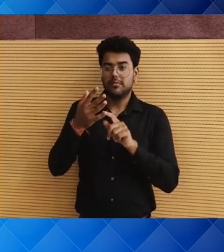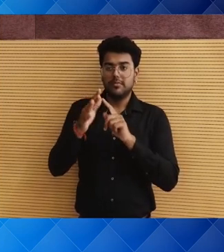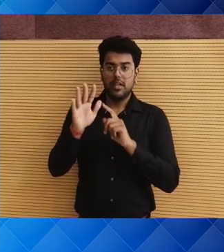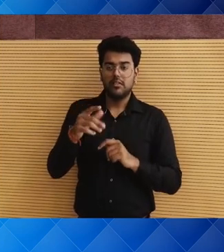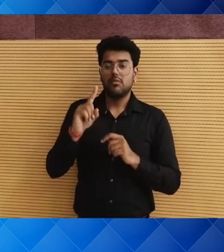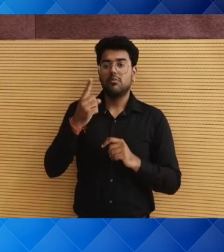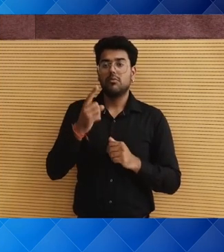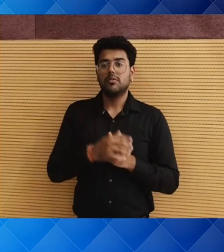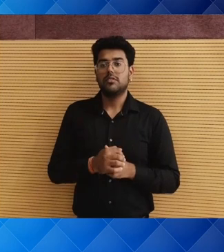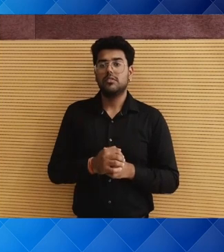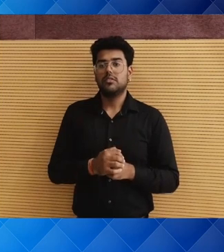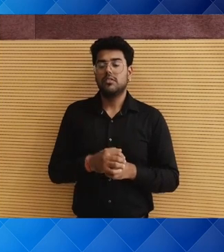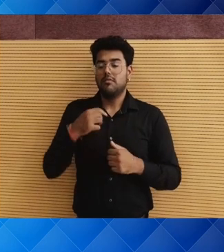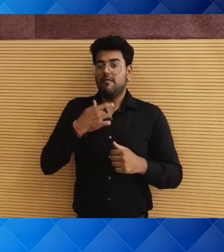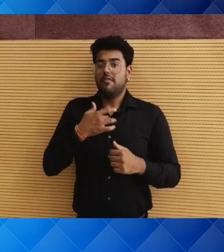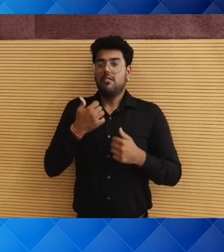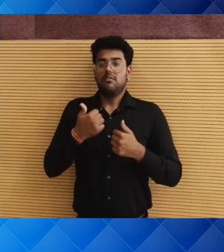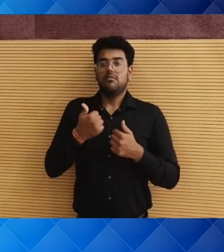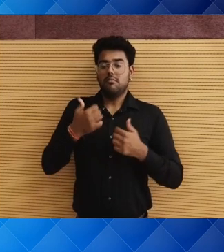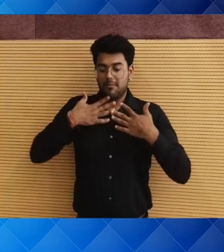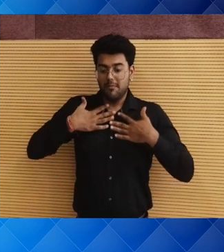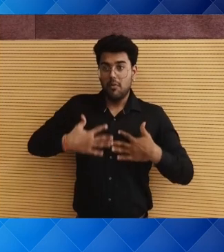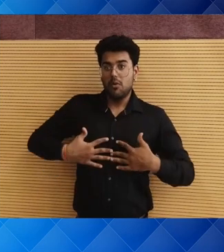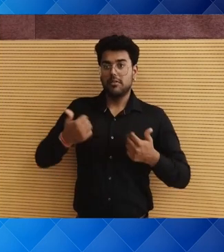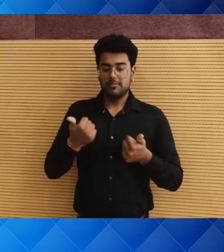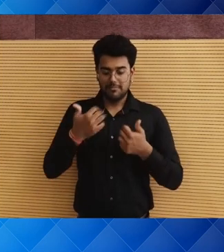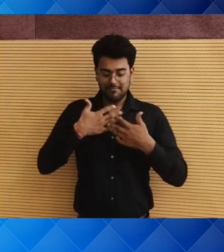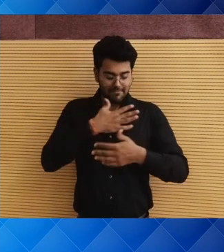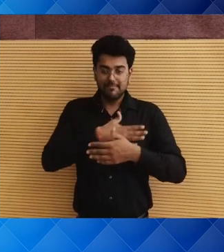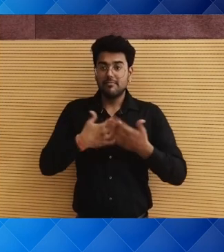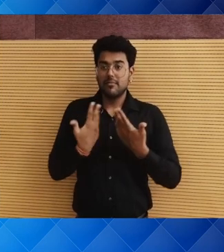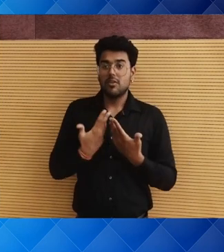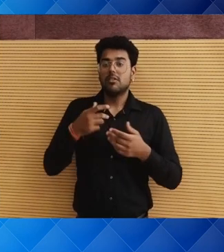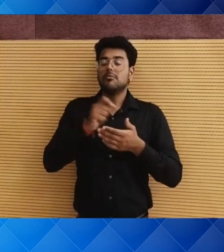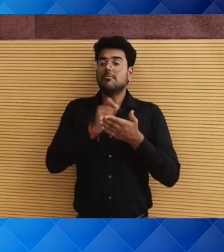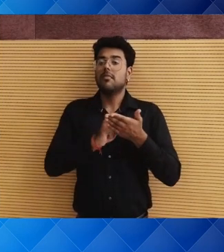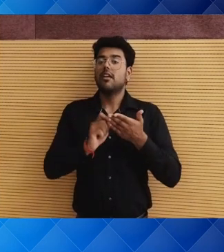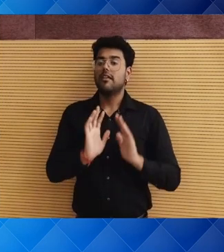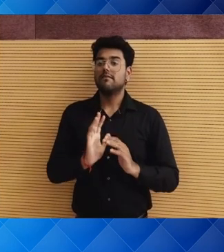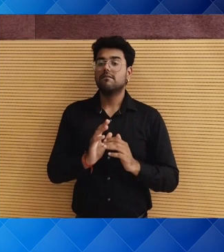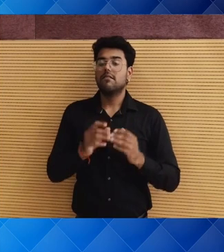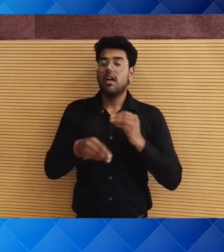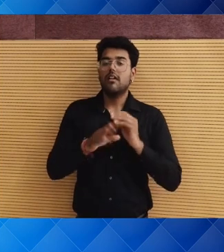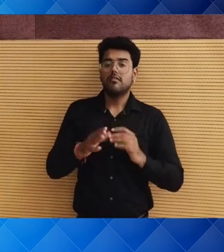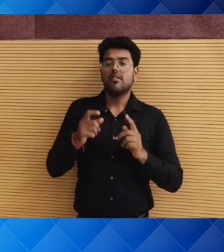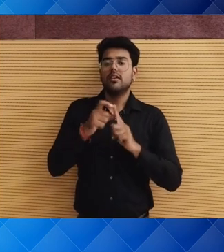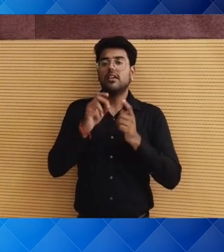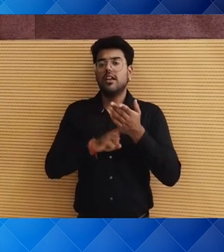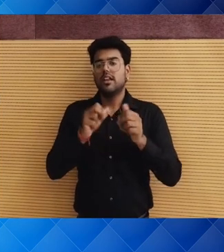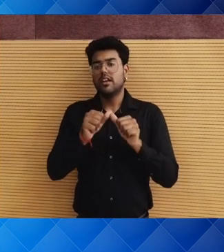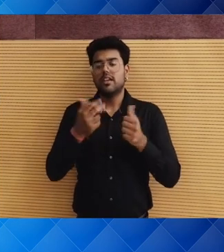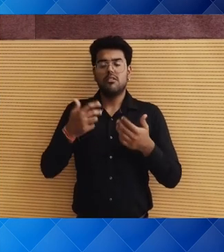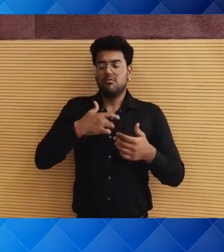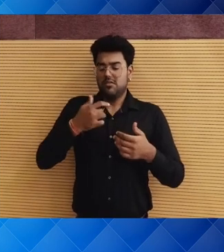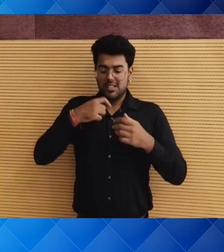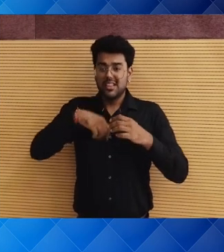है अन्नमय कोष होनी चाहिए। फिजिकल बॉडी के बारे में उसमें वर्णन किया गया है, उसकी डीएनए, उसकी सेल,